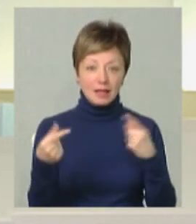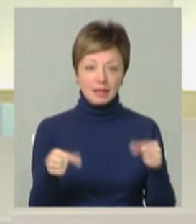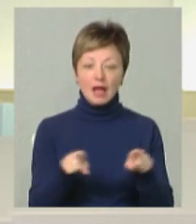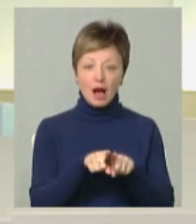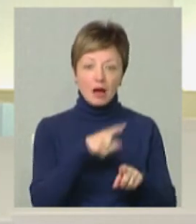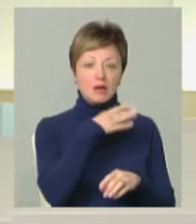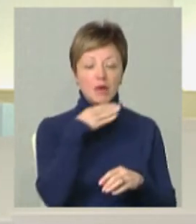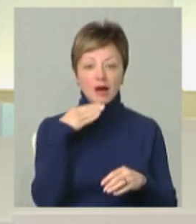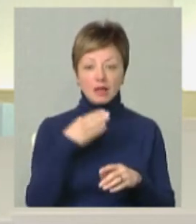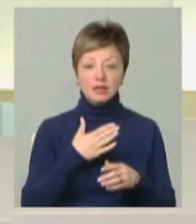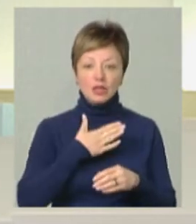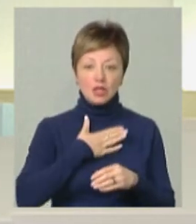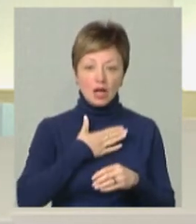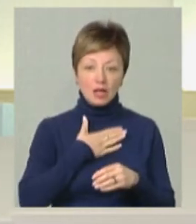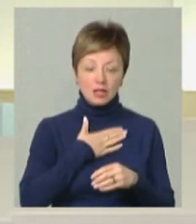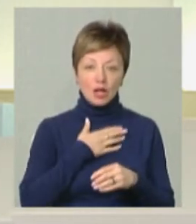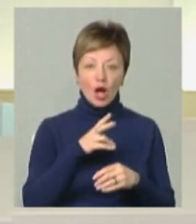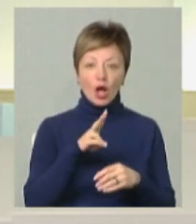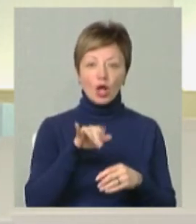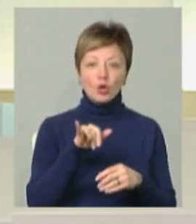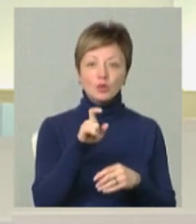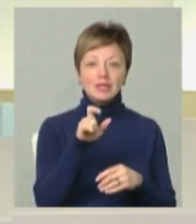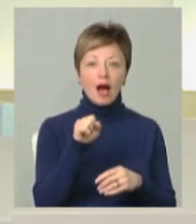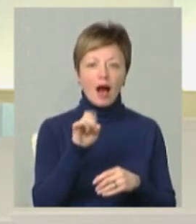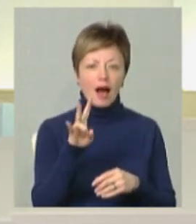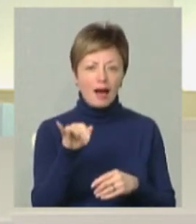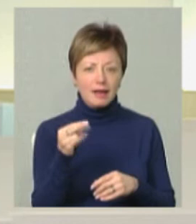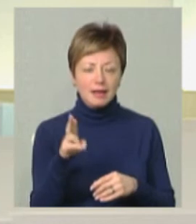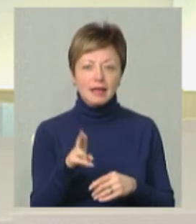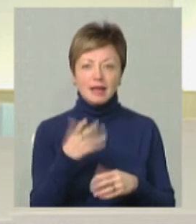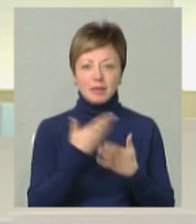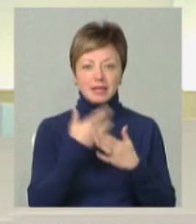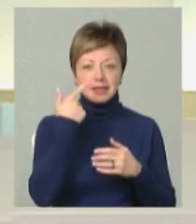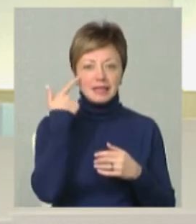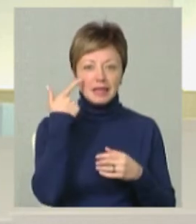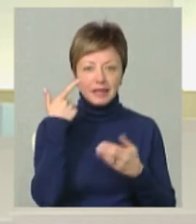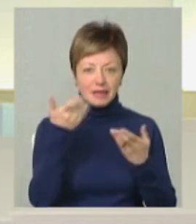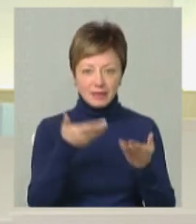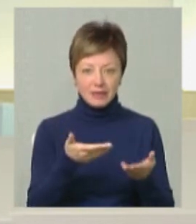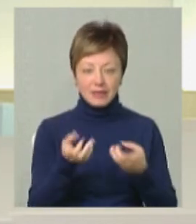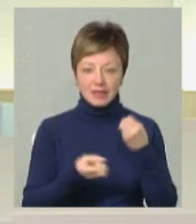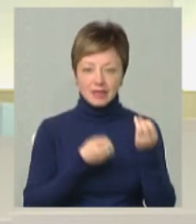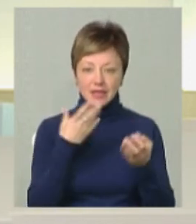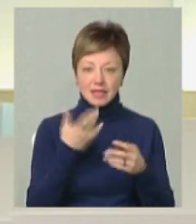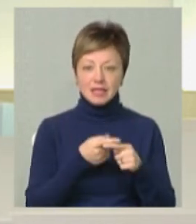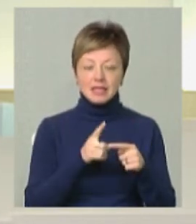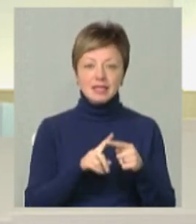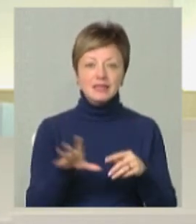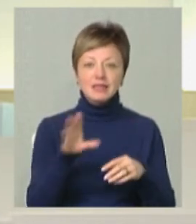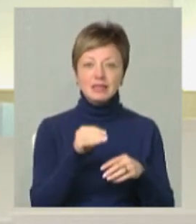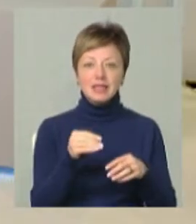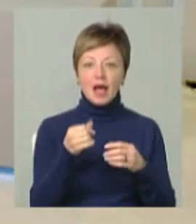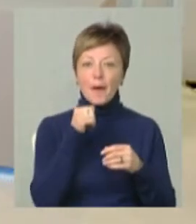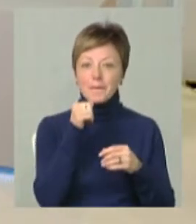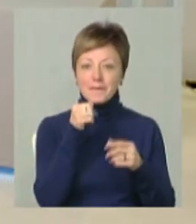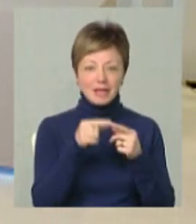є багато. Це і наша луїзіанія трилопатева або слива трилопатева, яка на Майдані Незалежності квітує. Це всі мигдалі, які то існують.